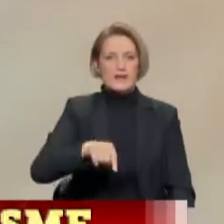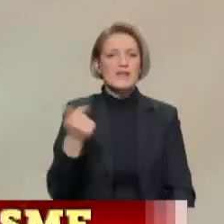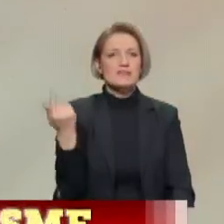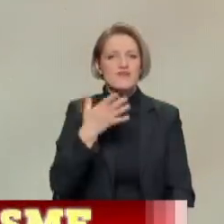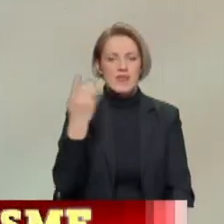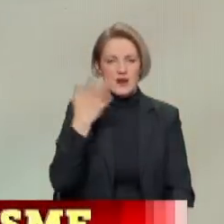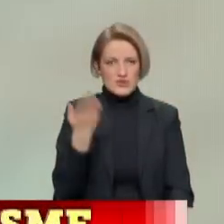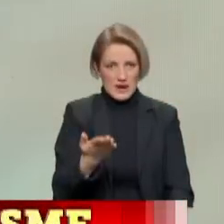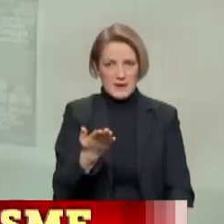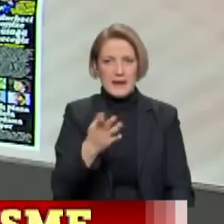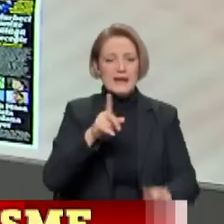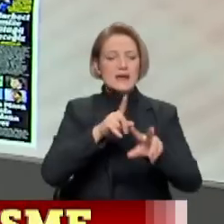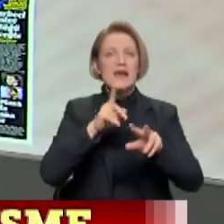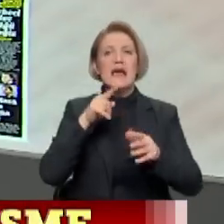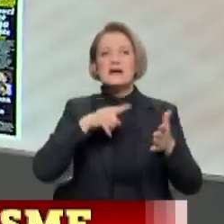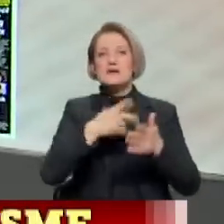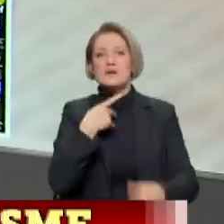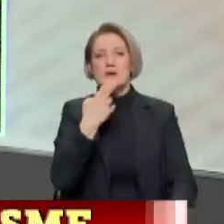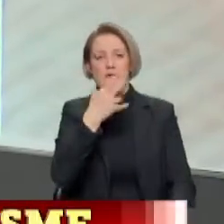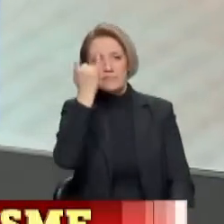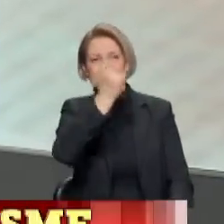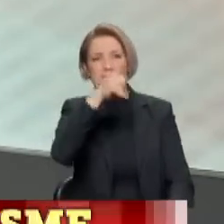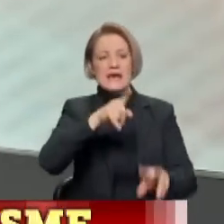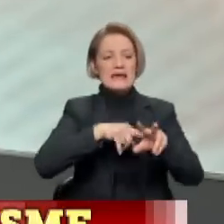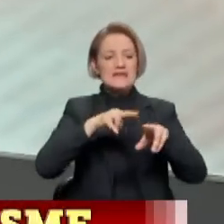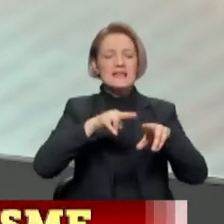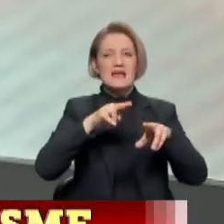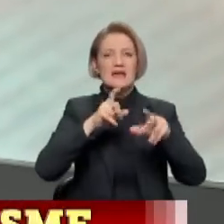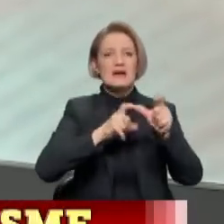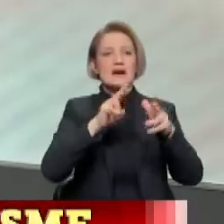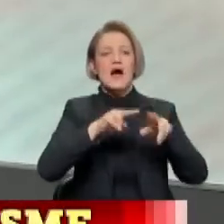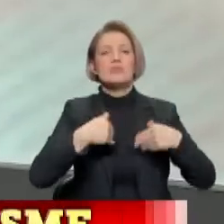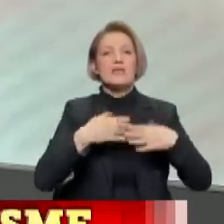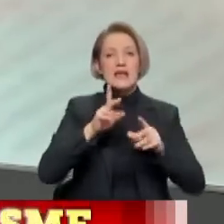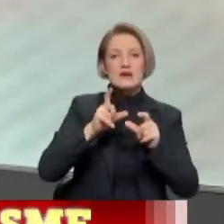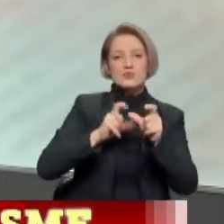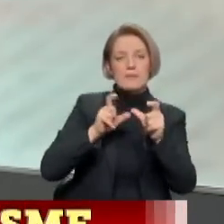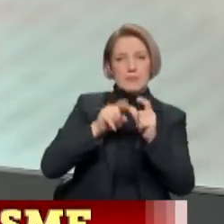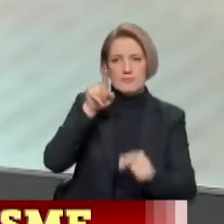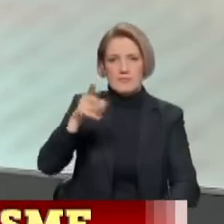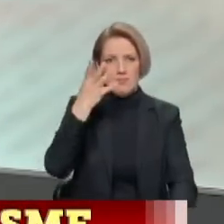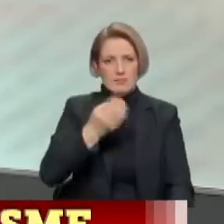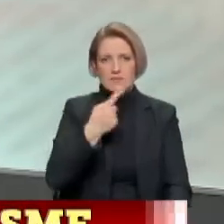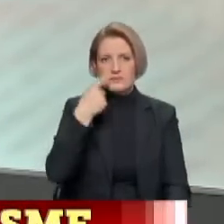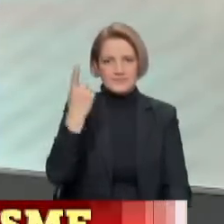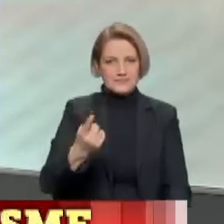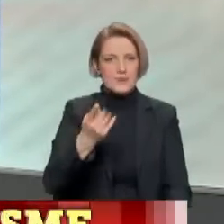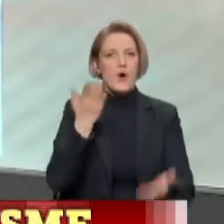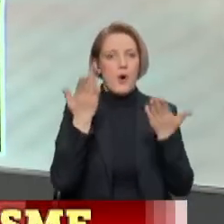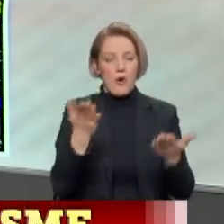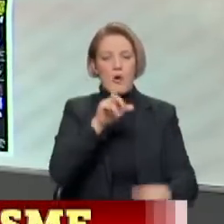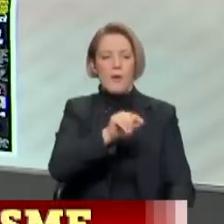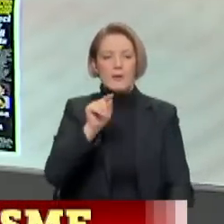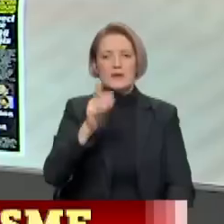hedefinin sözlerinin hedefinin YSK üyeleri olmadığını İçişleri Bakanı olduğunu söyledi. Tanıklar da dinlendi ama